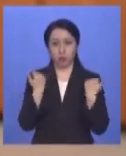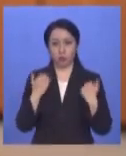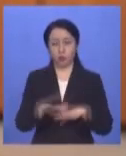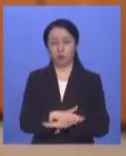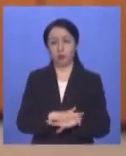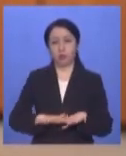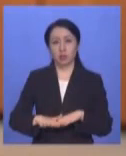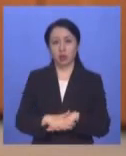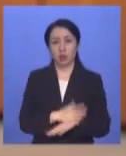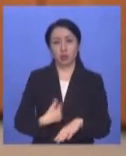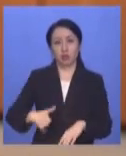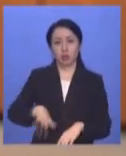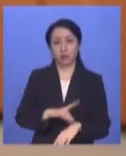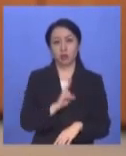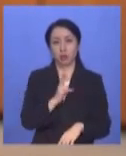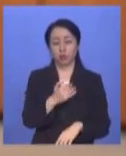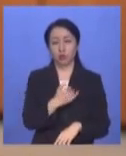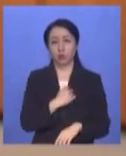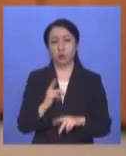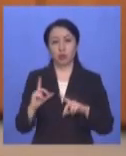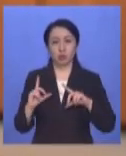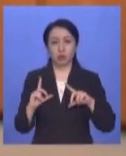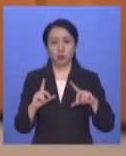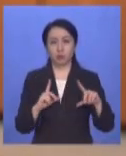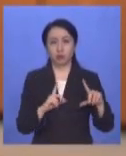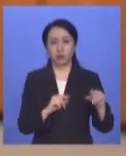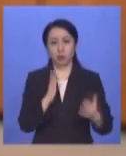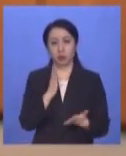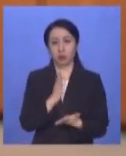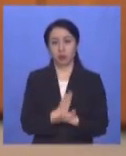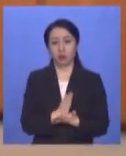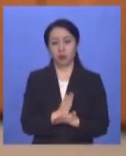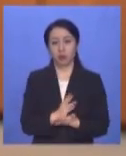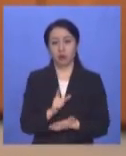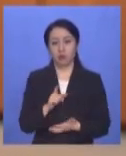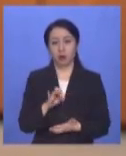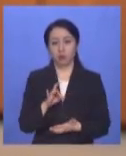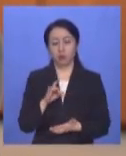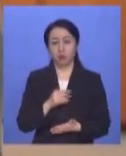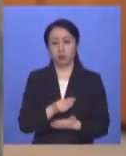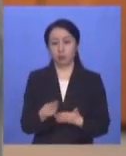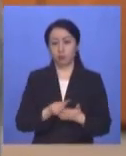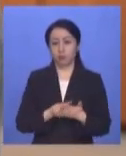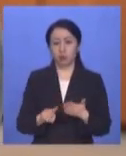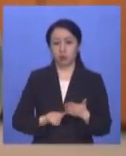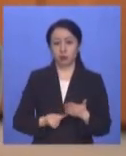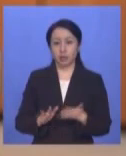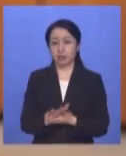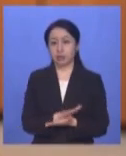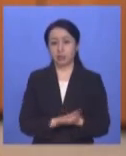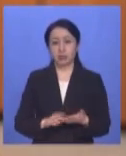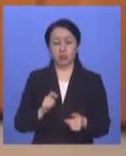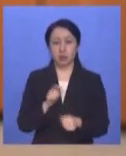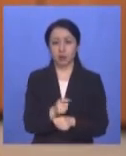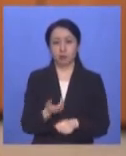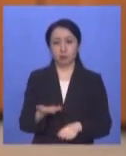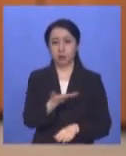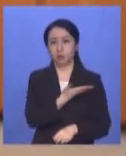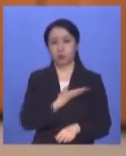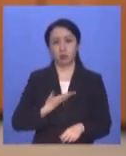населения. Все, кто хотят эвакуироваться, имею в виду в эвакопункт, они пишут нам заявки, и мы их,